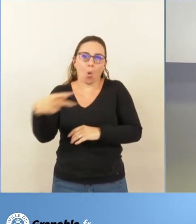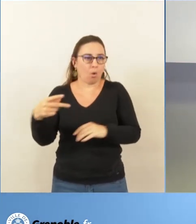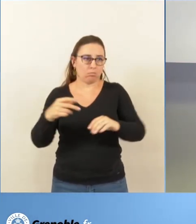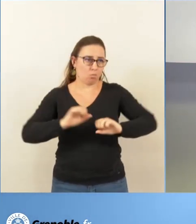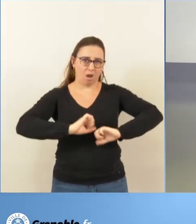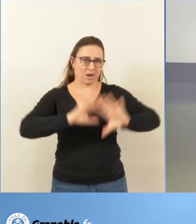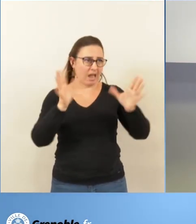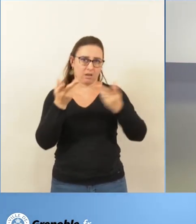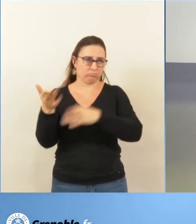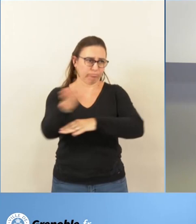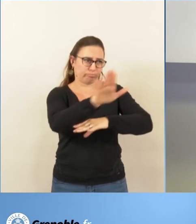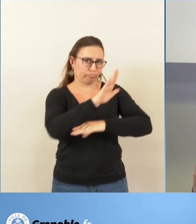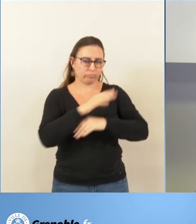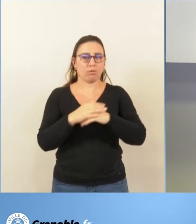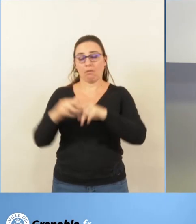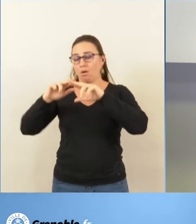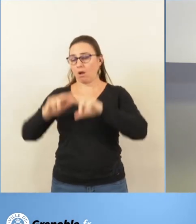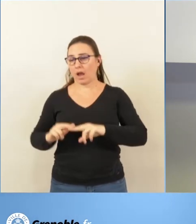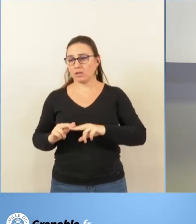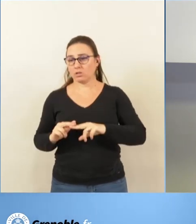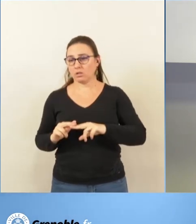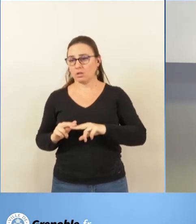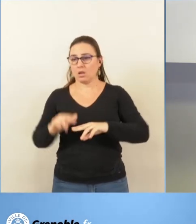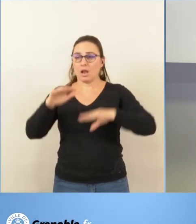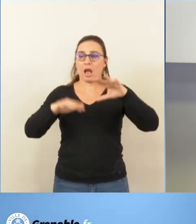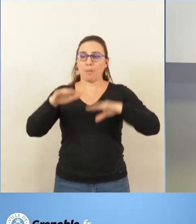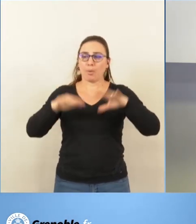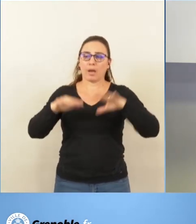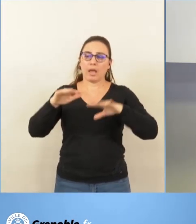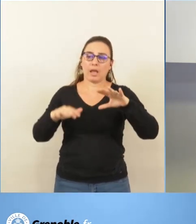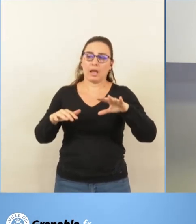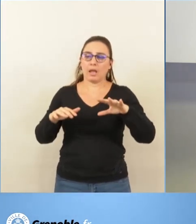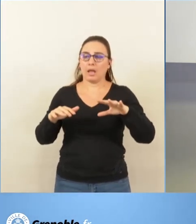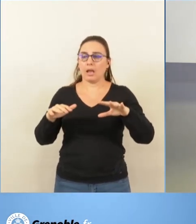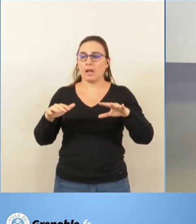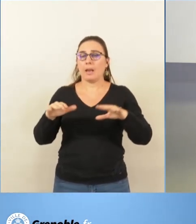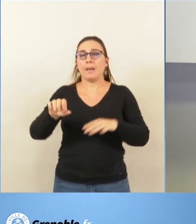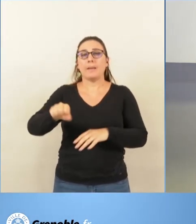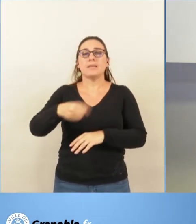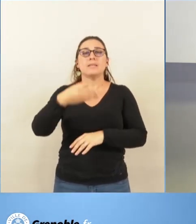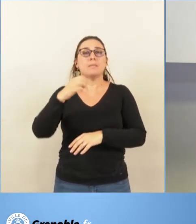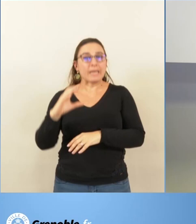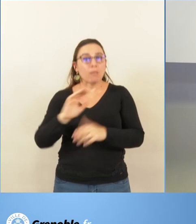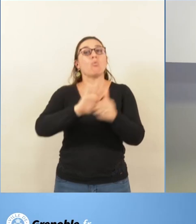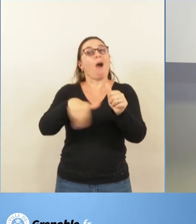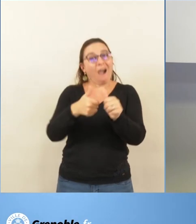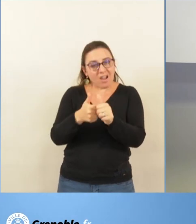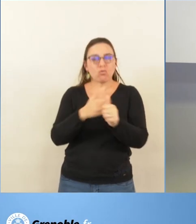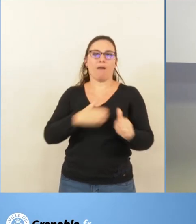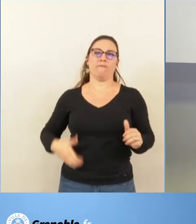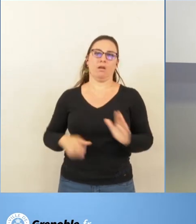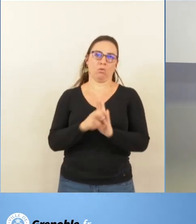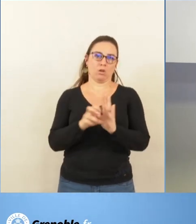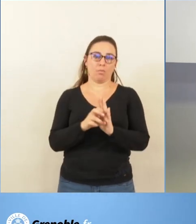transparent donc il reste voilà aux alentours de du SMIC pour un adjoint à la ville de Grenoble et